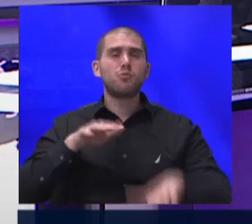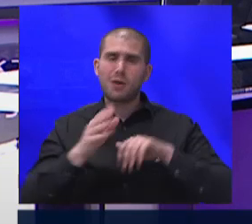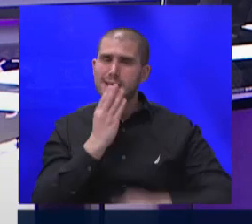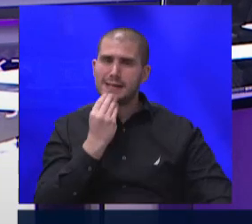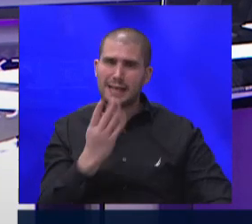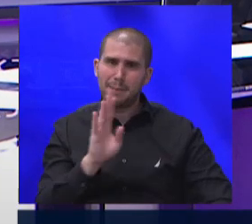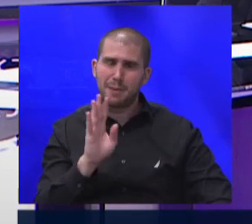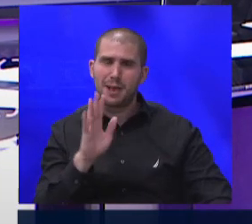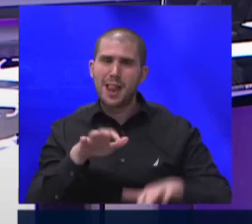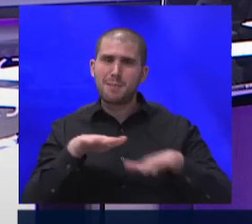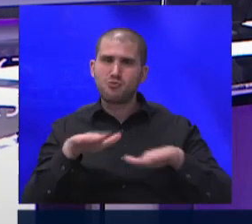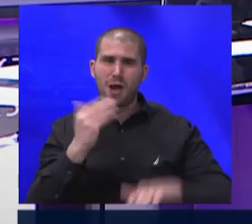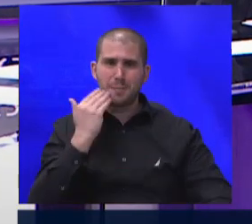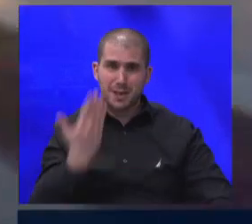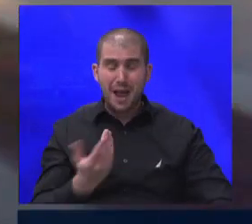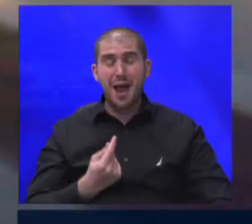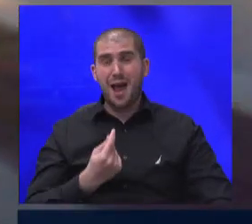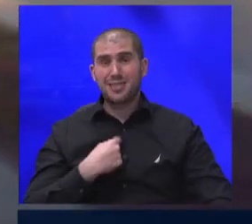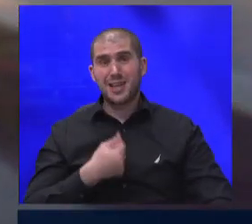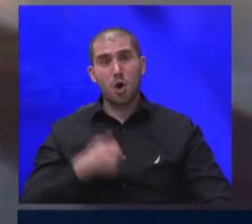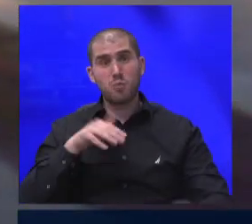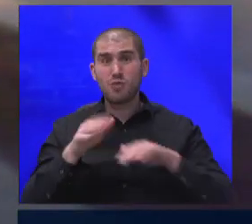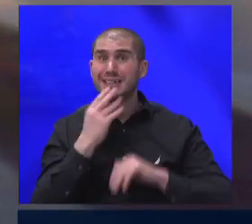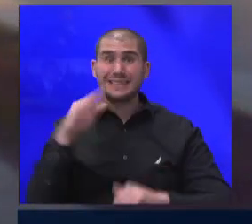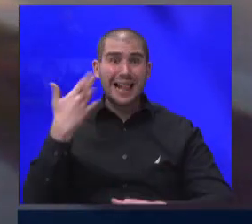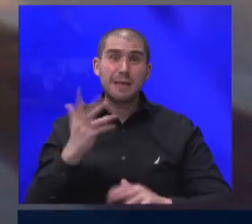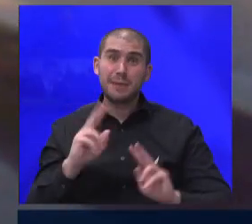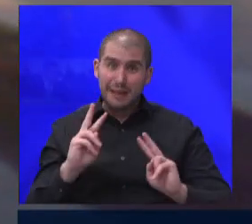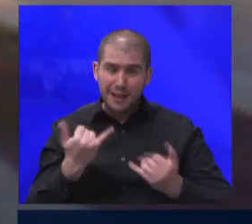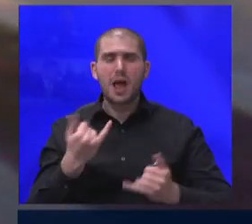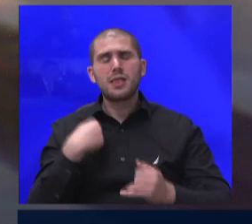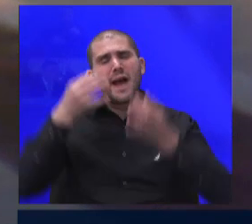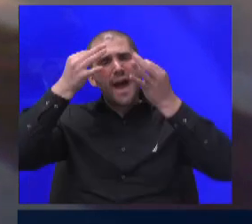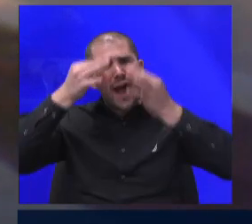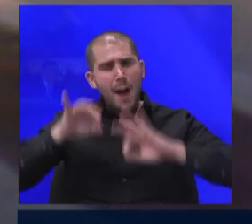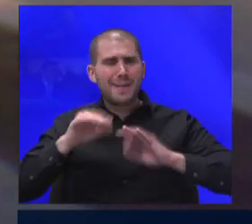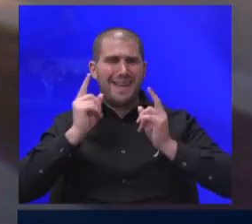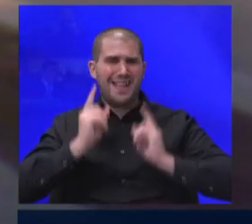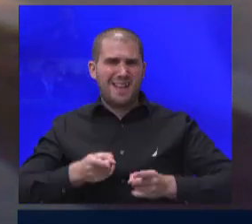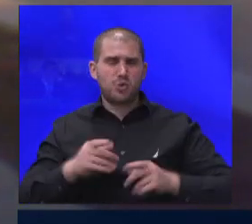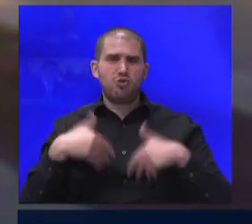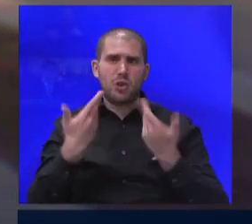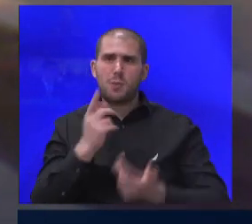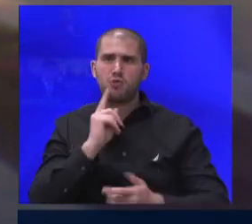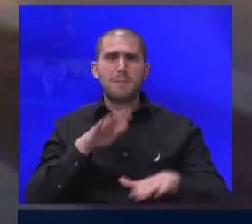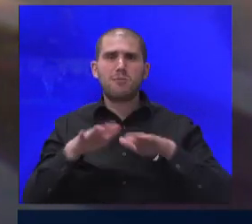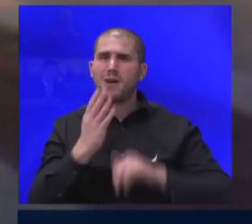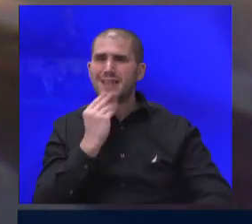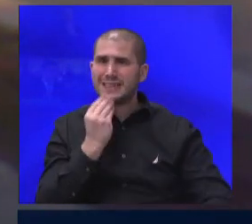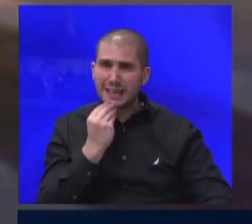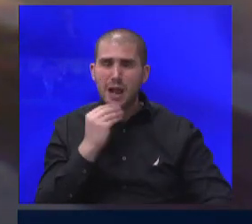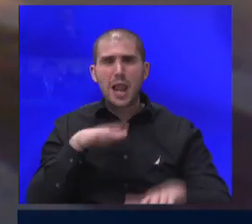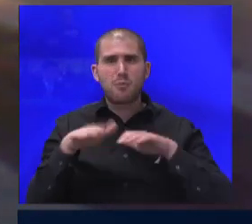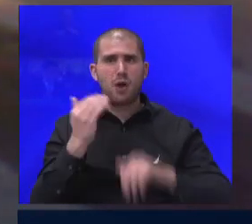האמריקאי. אני כראש ממשלת ישראל אכבד התחייבויות שניתנו בשם ממשלת ישראל לממשל האמריקאי.